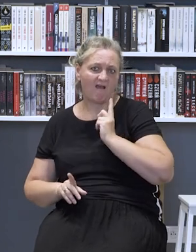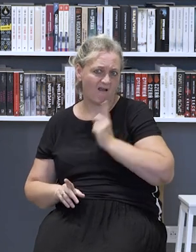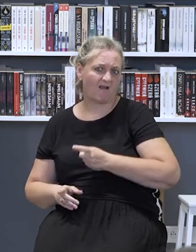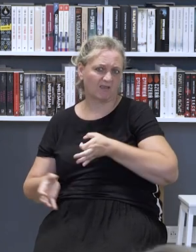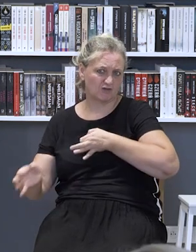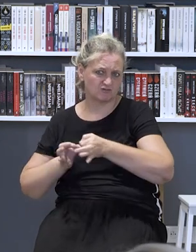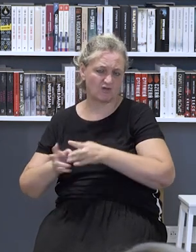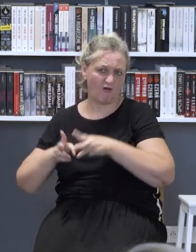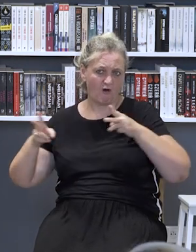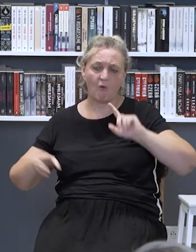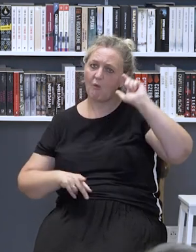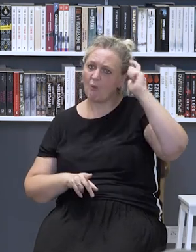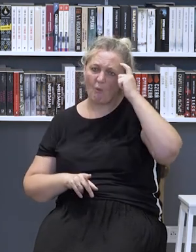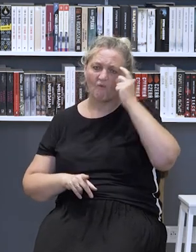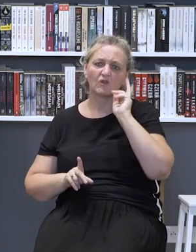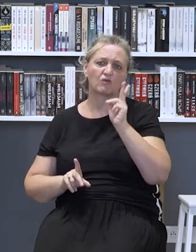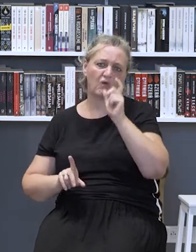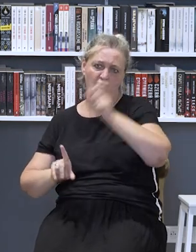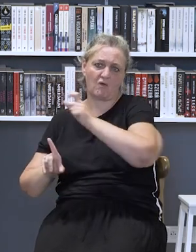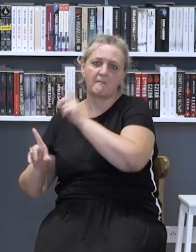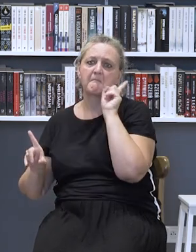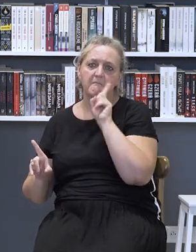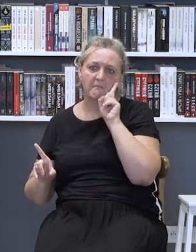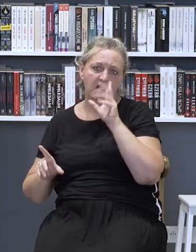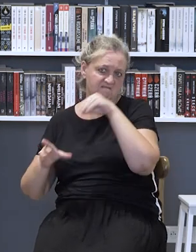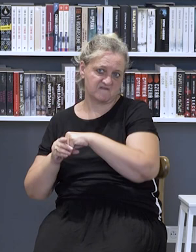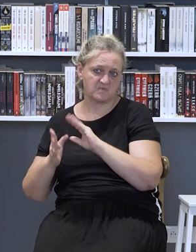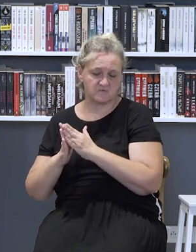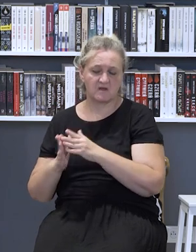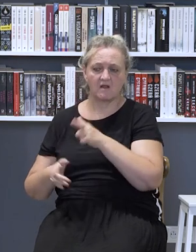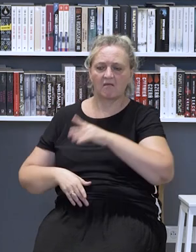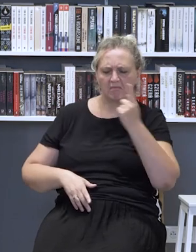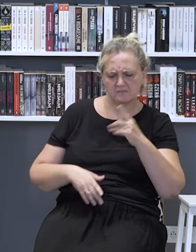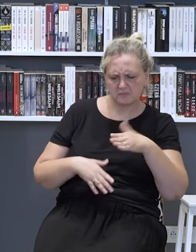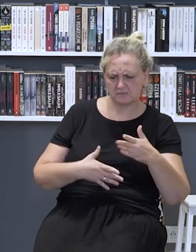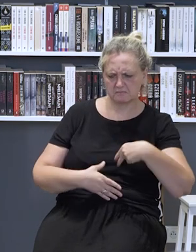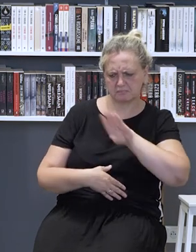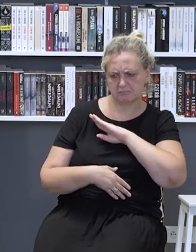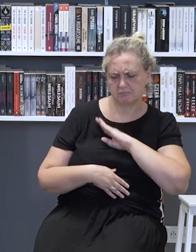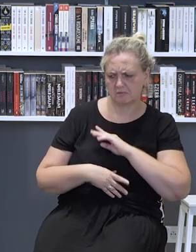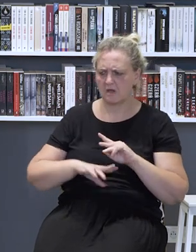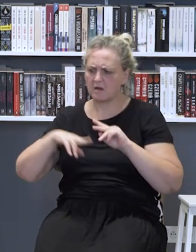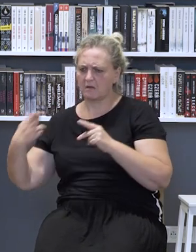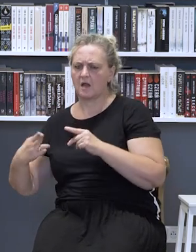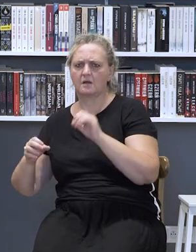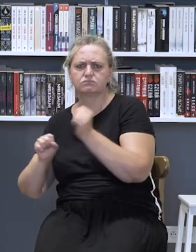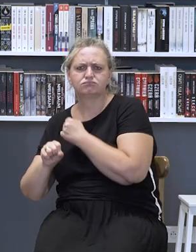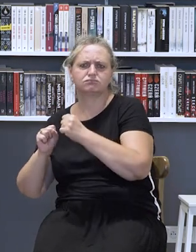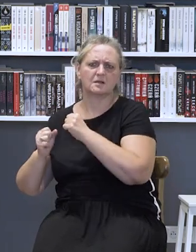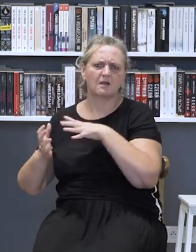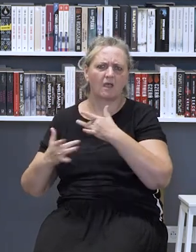i bohaterami głównie są mężczyźni. Na co drugiej stronie ktoś ginie, a na co trzeciej odbywają się sceny tortur.